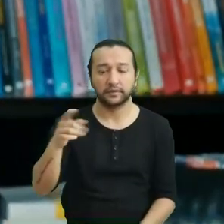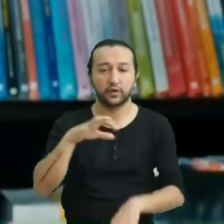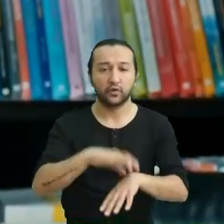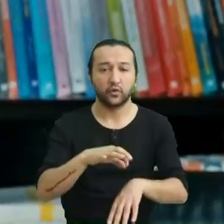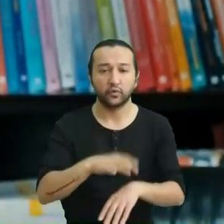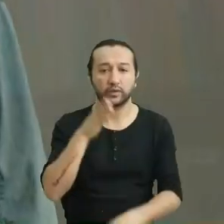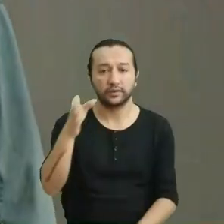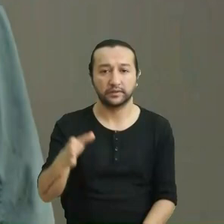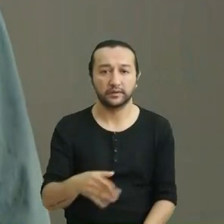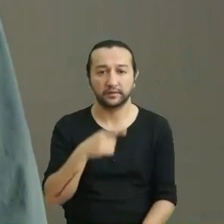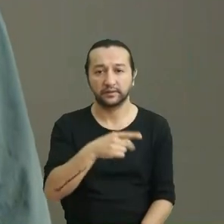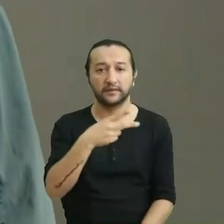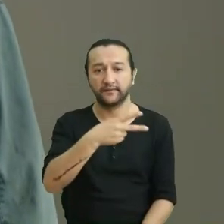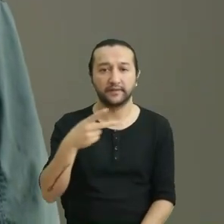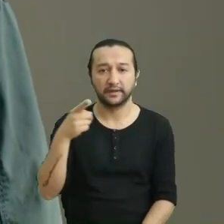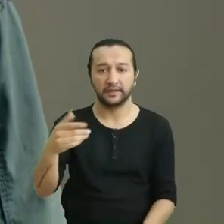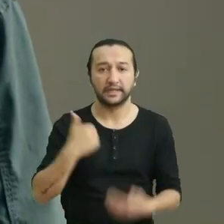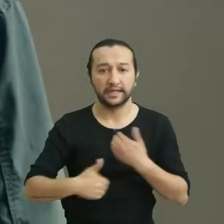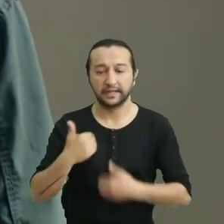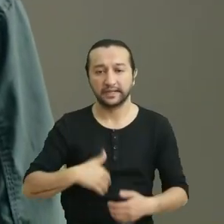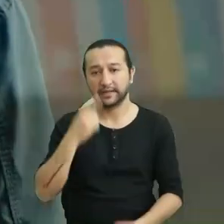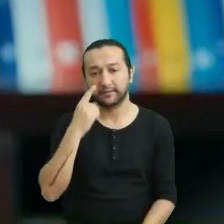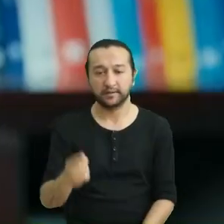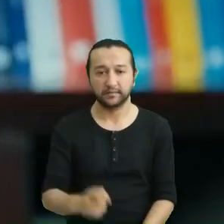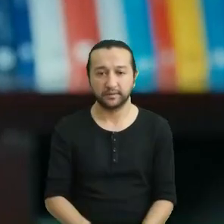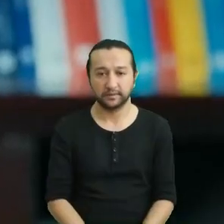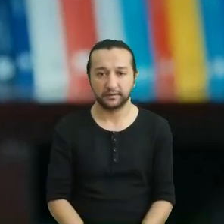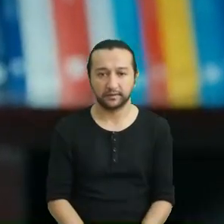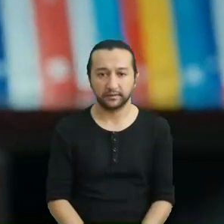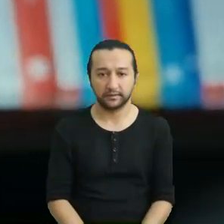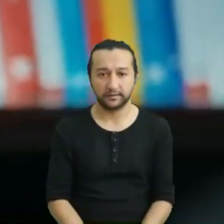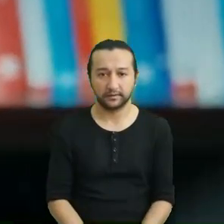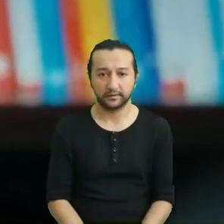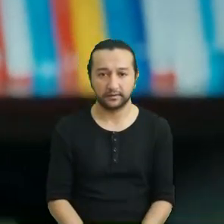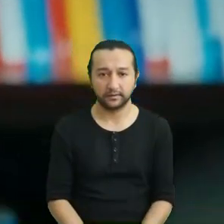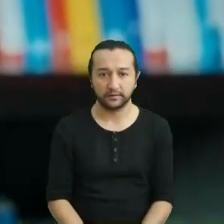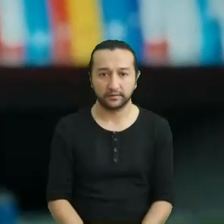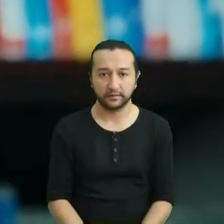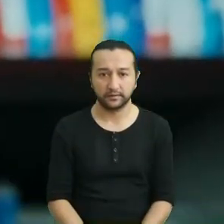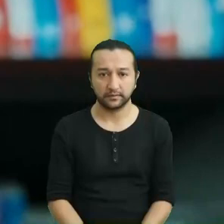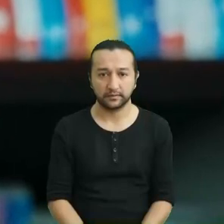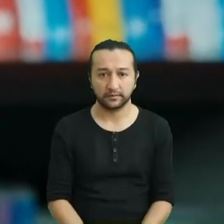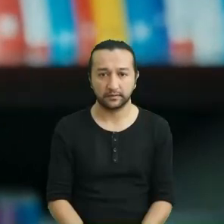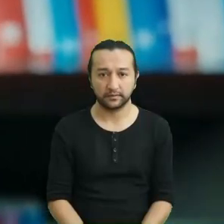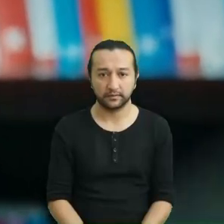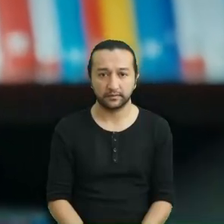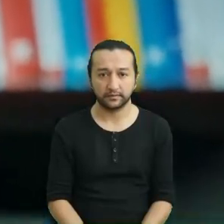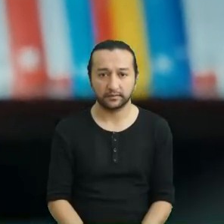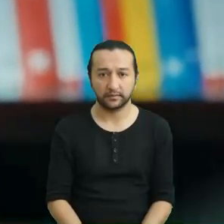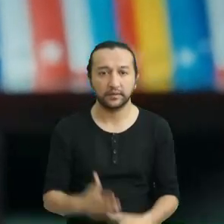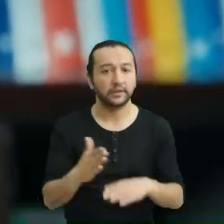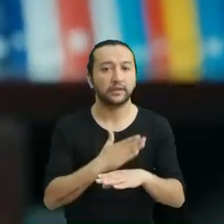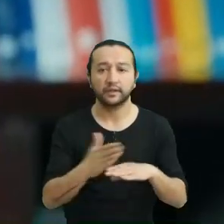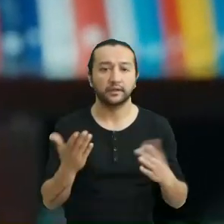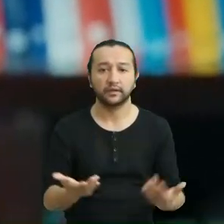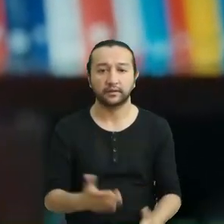Dispansere. Villaya, yaralılara bakmaya. Asaf ağzına attığı salatalık dilimini çiğnedi.